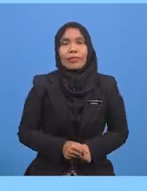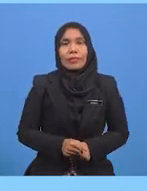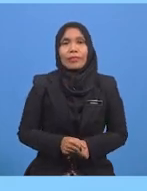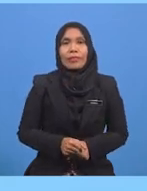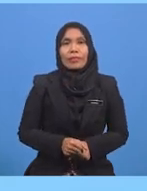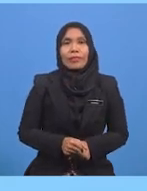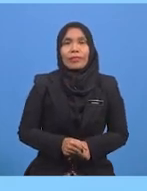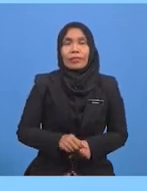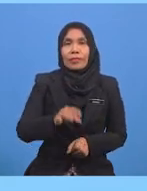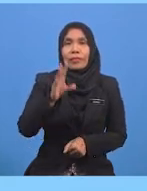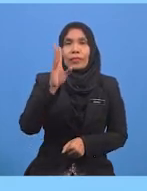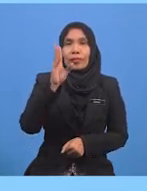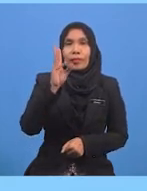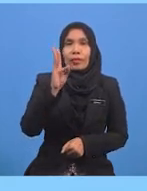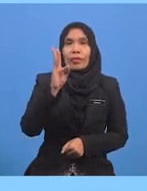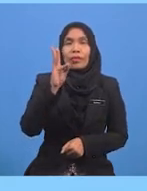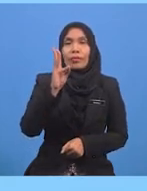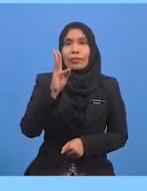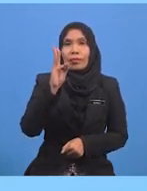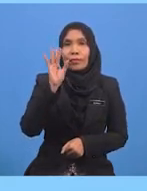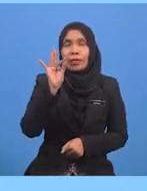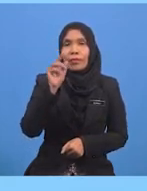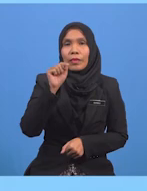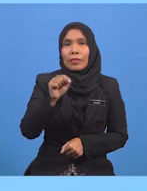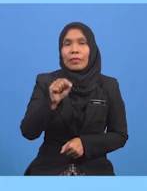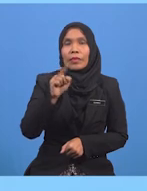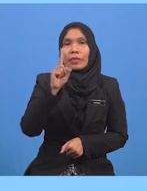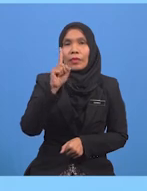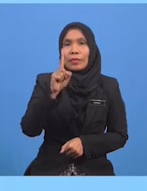68 per 140.